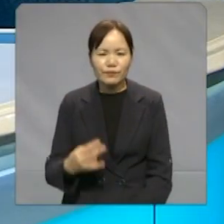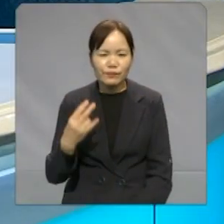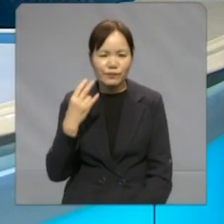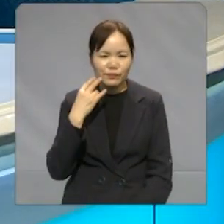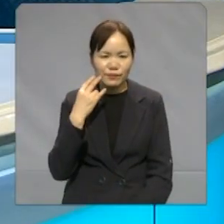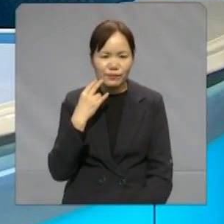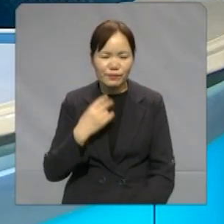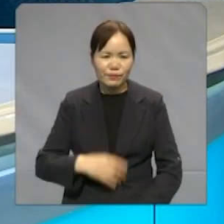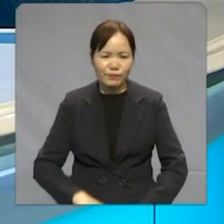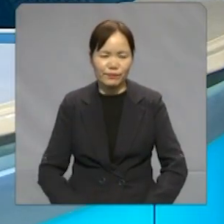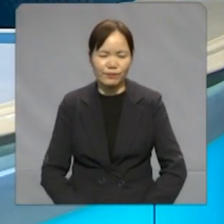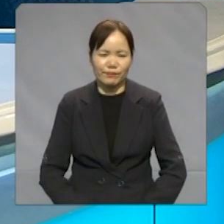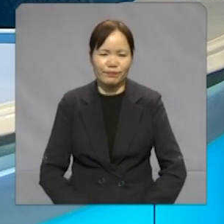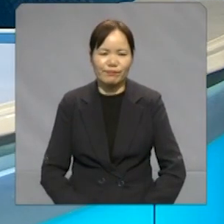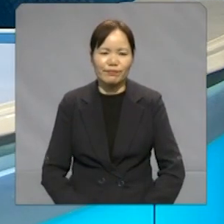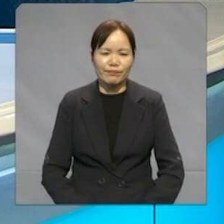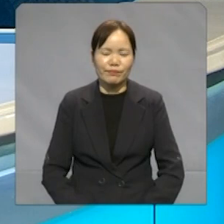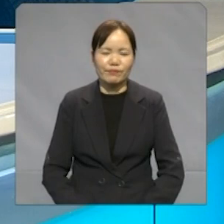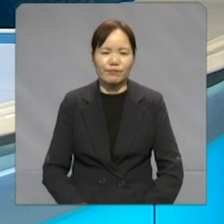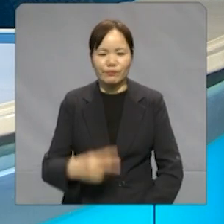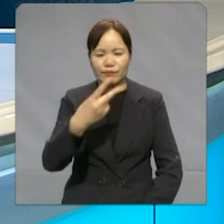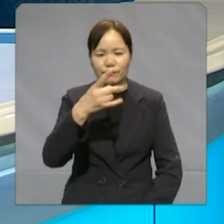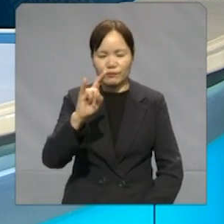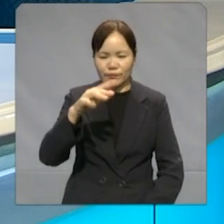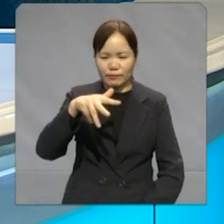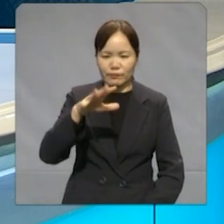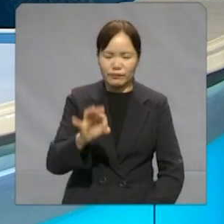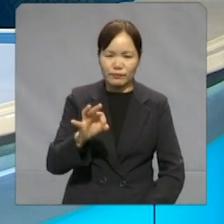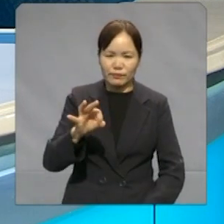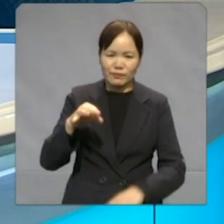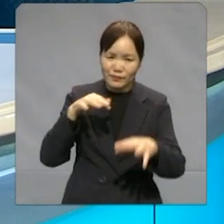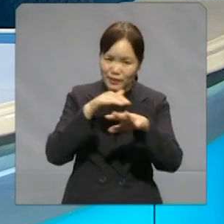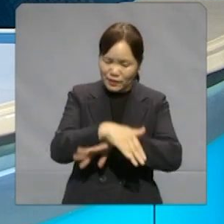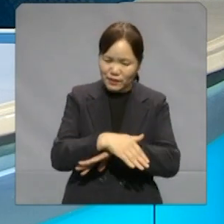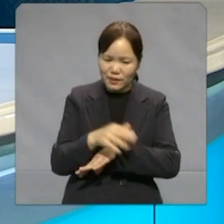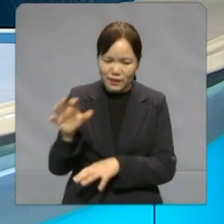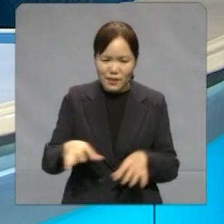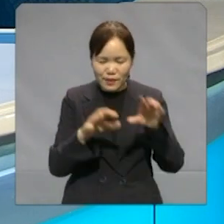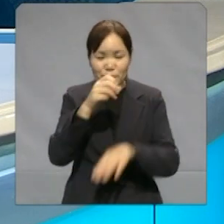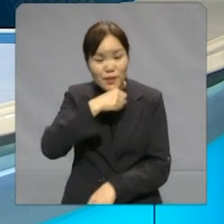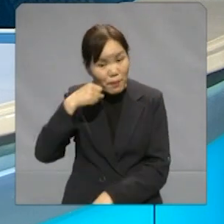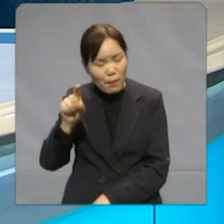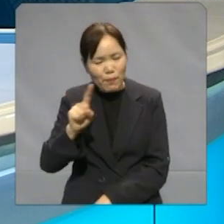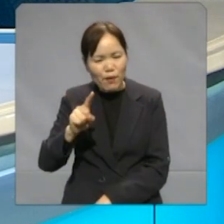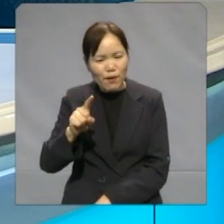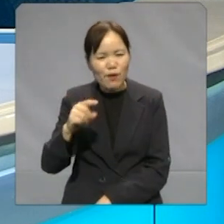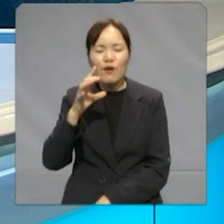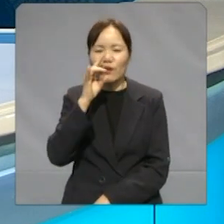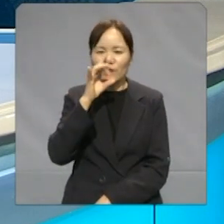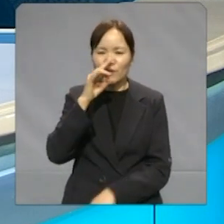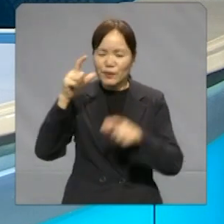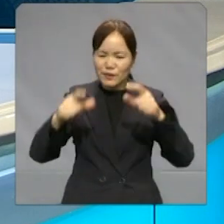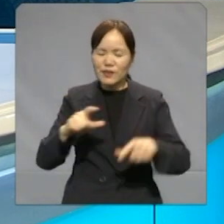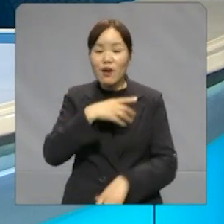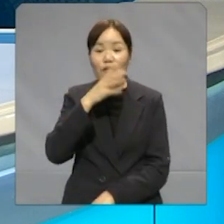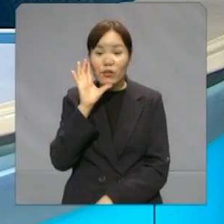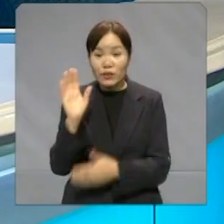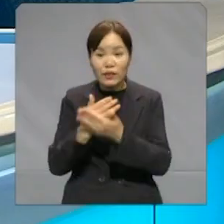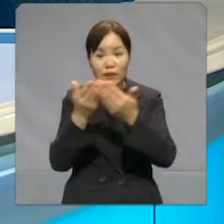류석자 통신원입니다. 네, 대청도식 김치 어떤 맛일지도 좀 궁금한데, 지역 어르신들께